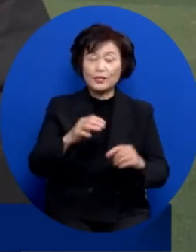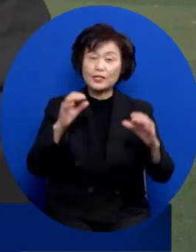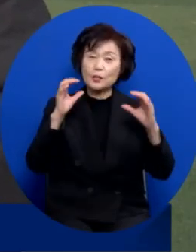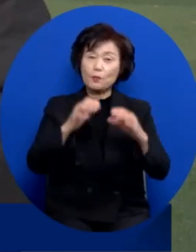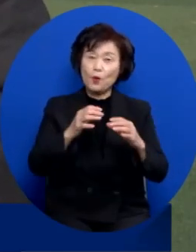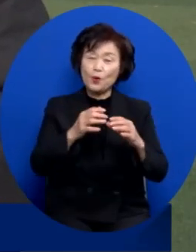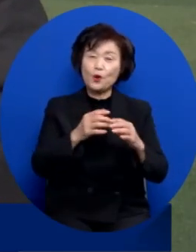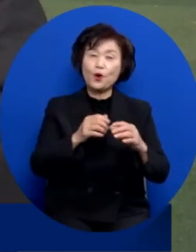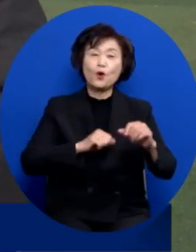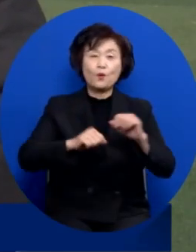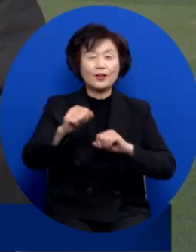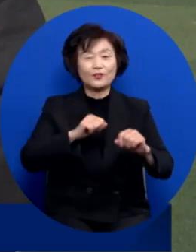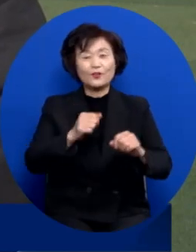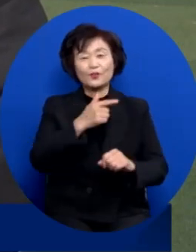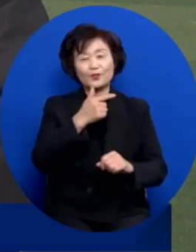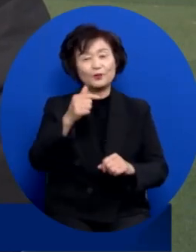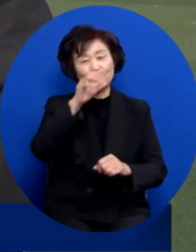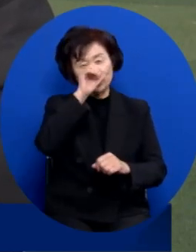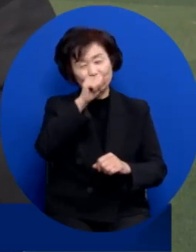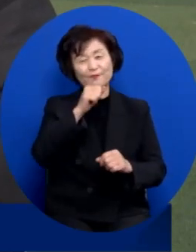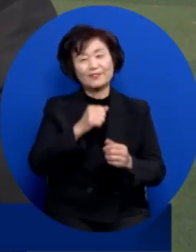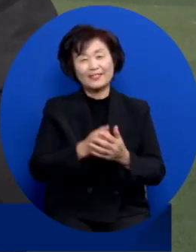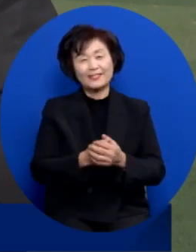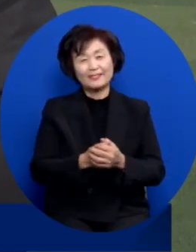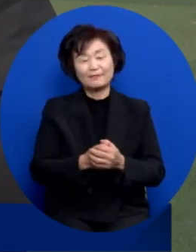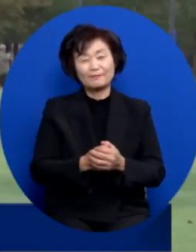교류가 많아지는 것 같아서 즐겁습니다.